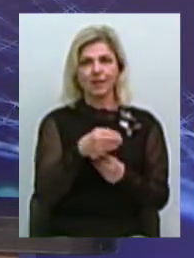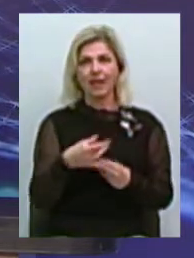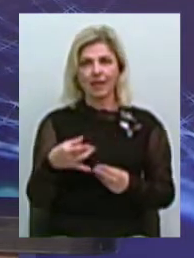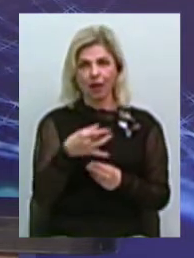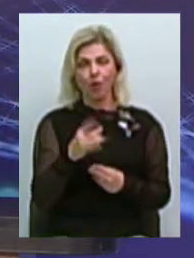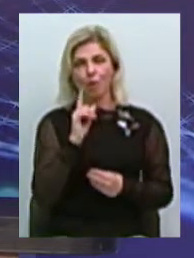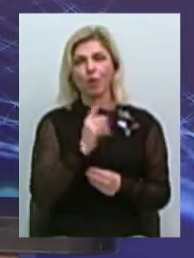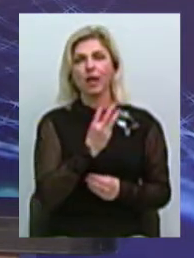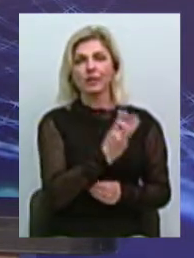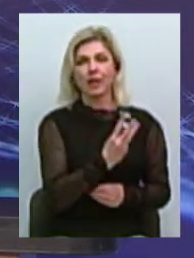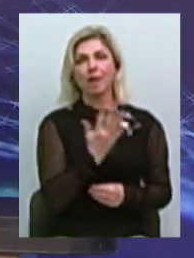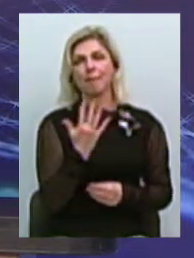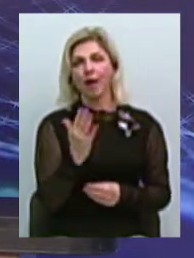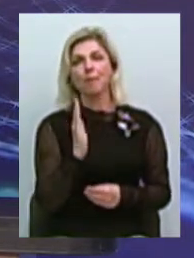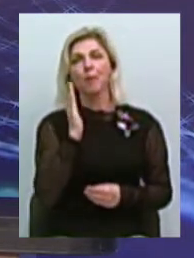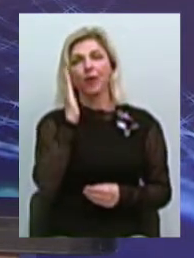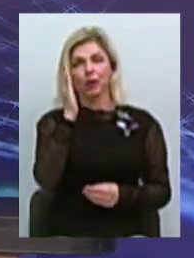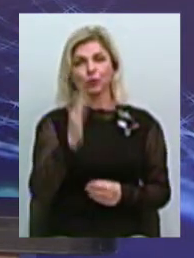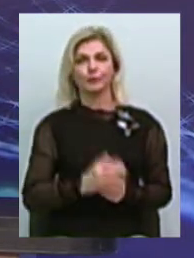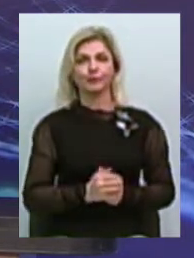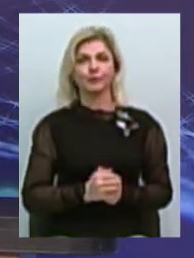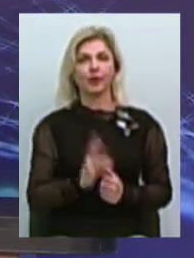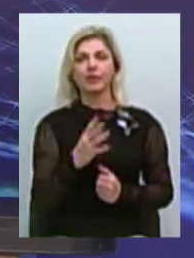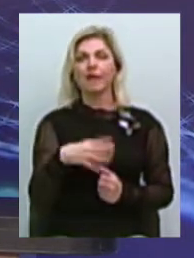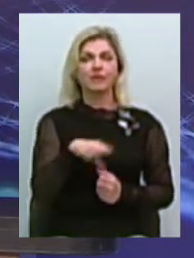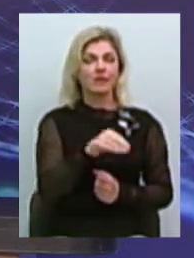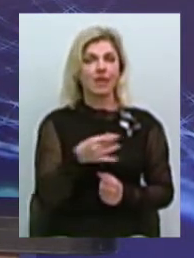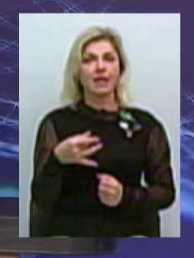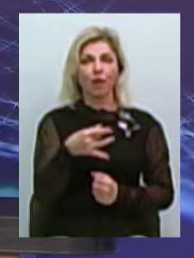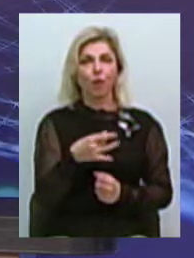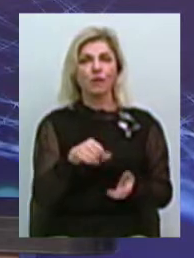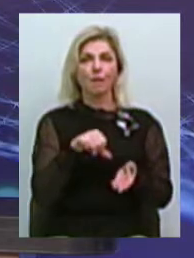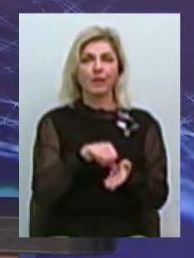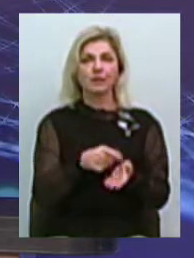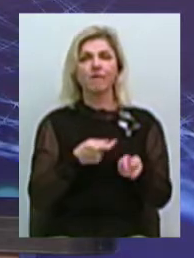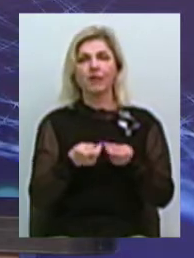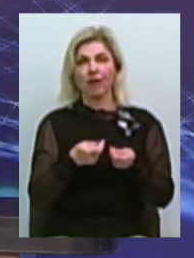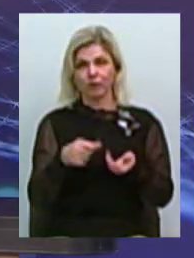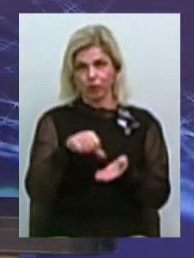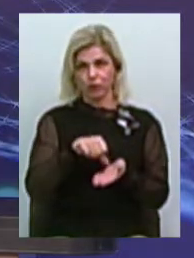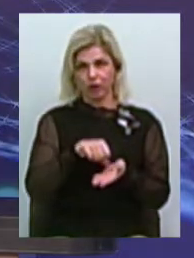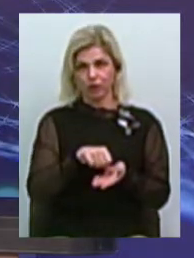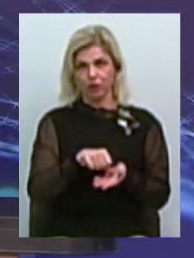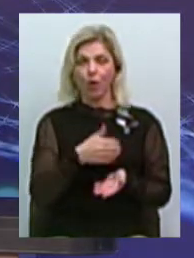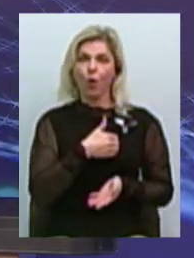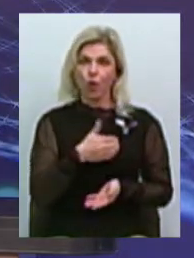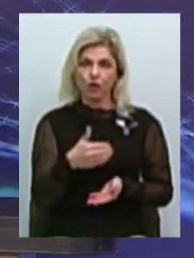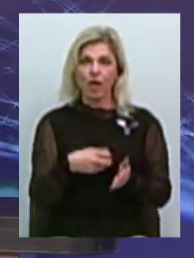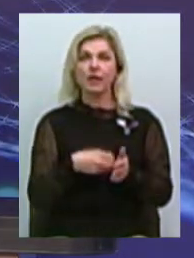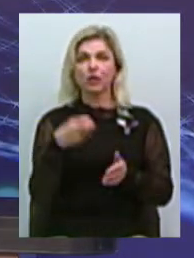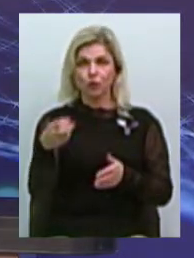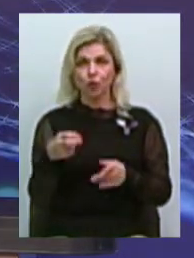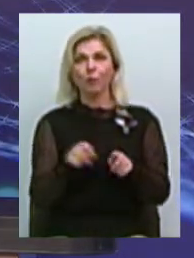це 3-5 ще попереду, не в усіх регіонах представники влади долучаються. Хоча листом ми так